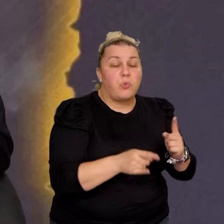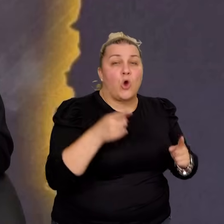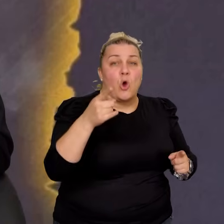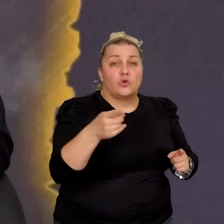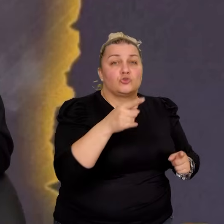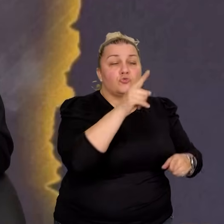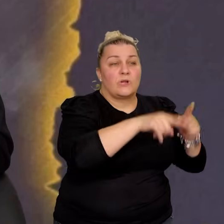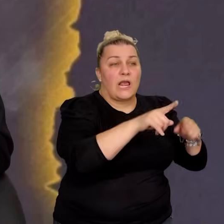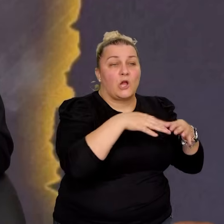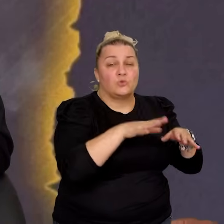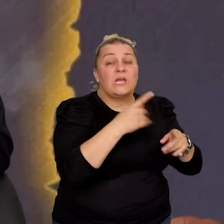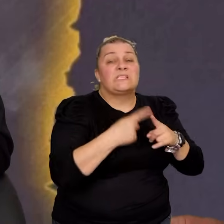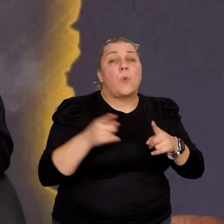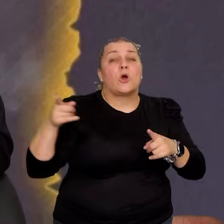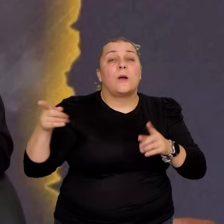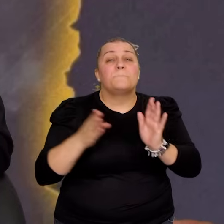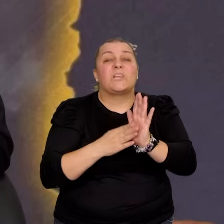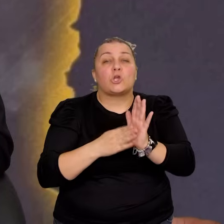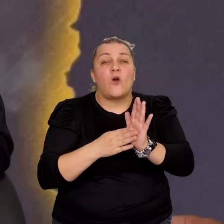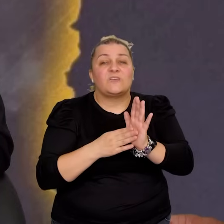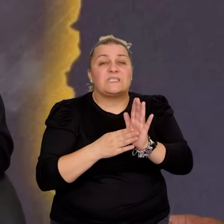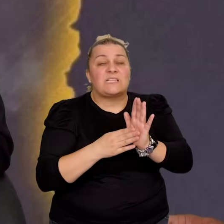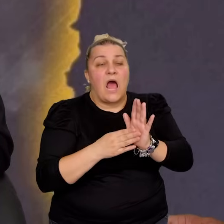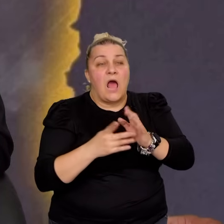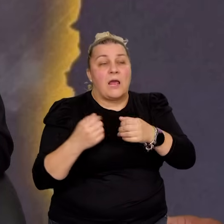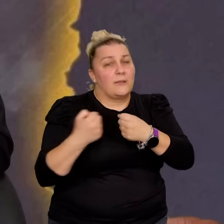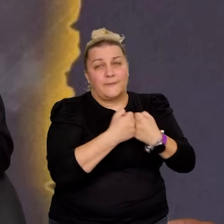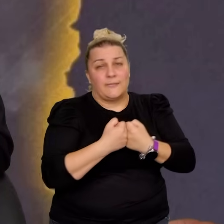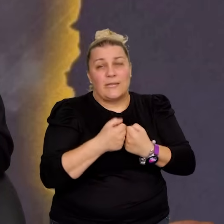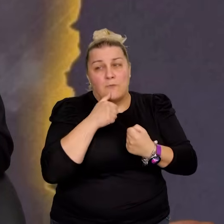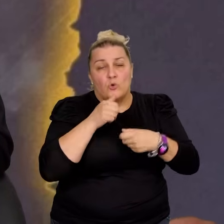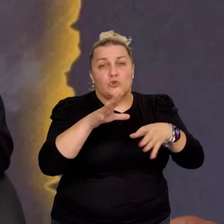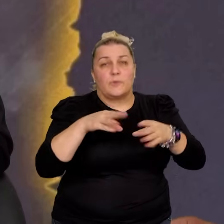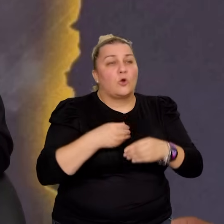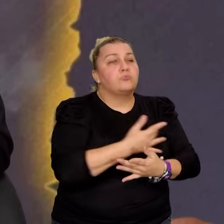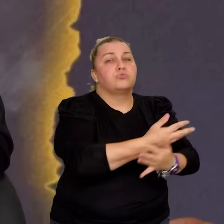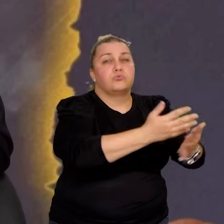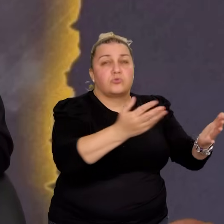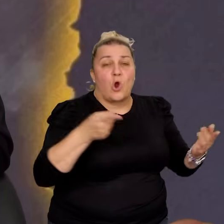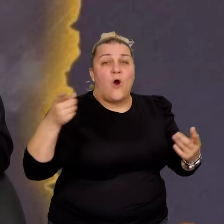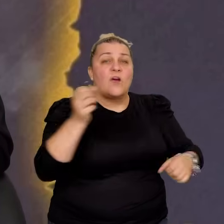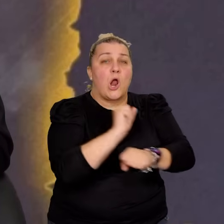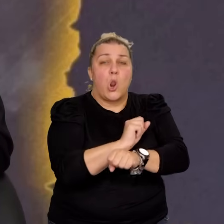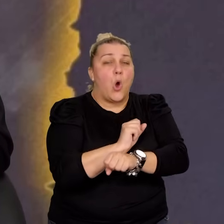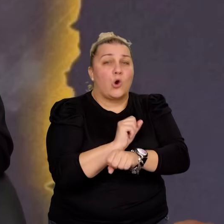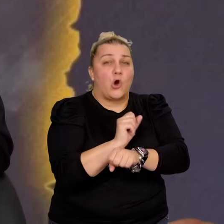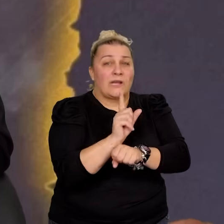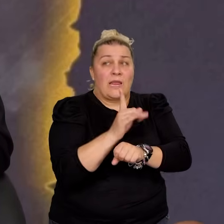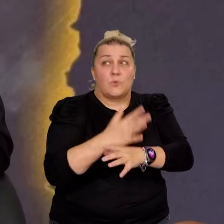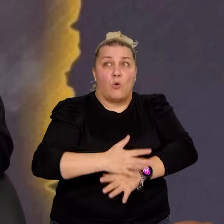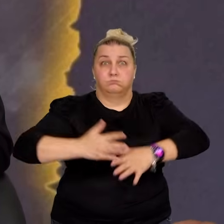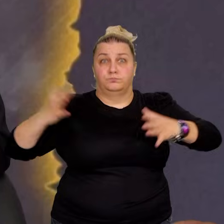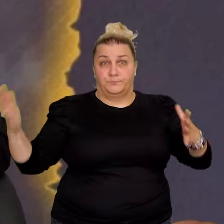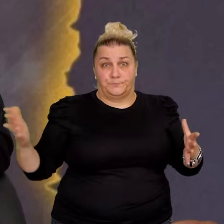su jedan dio, pošto Mitrovica nije mogla prihvatiti toliki broj, logor nije bio sposoban da prihvati toliki